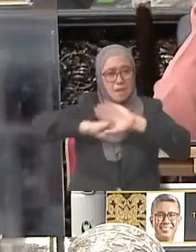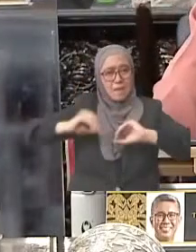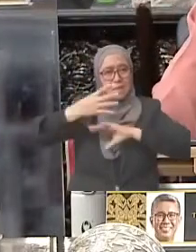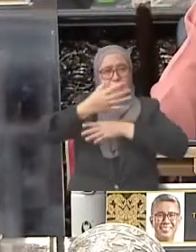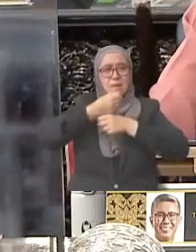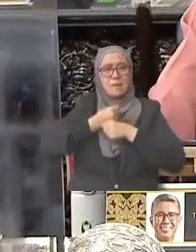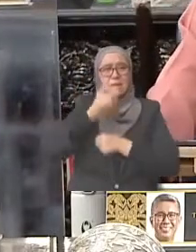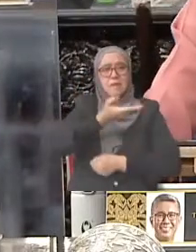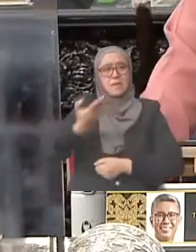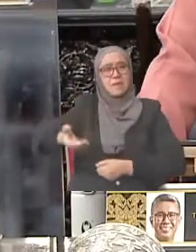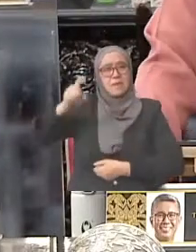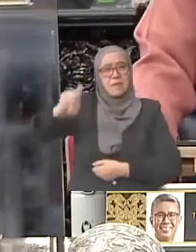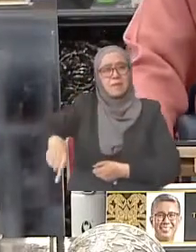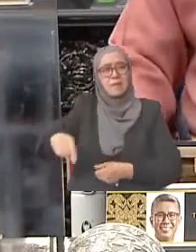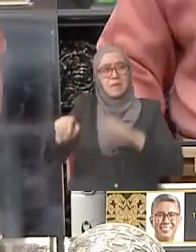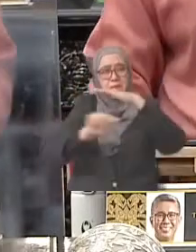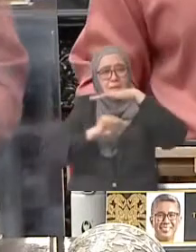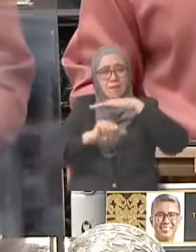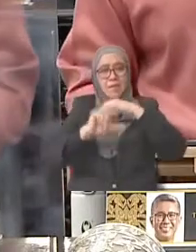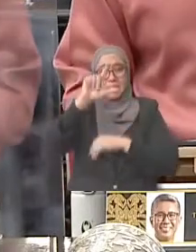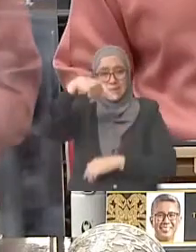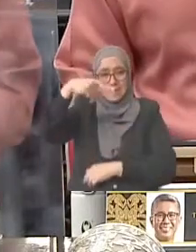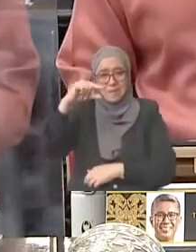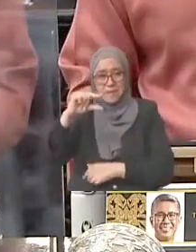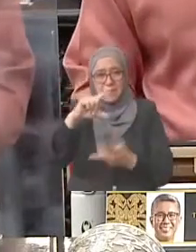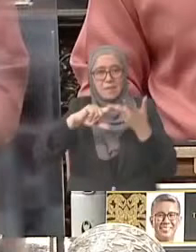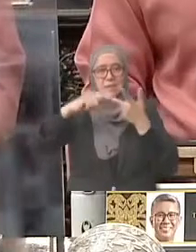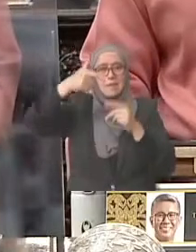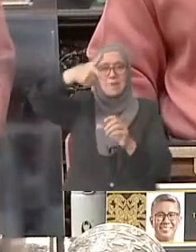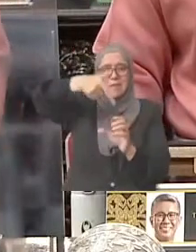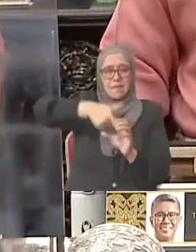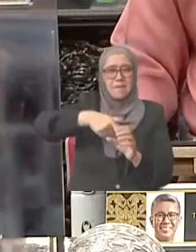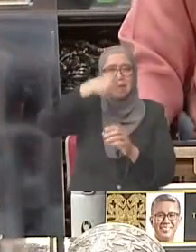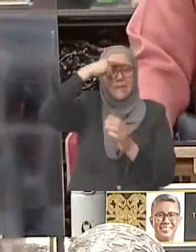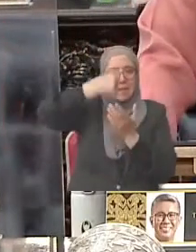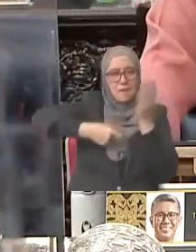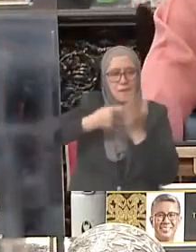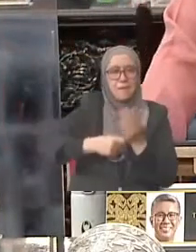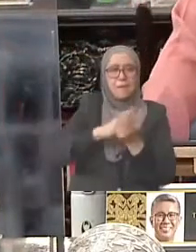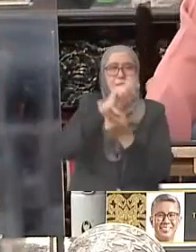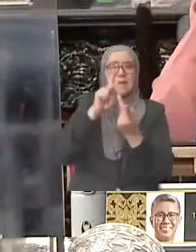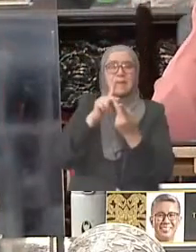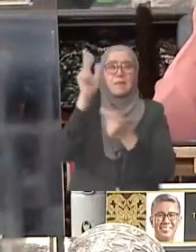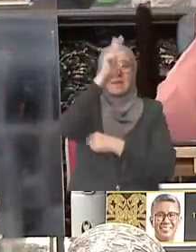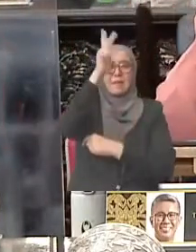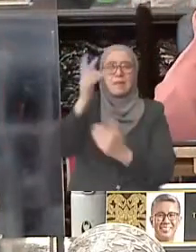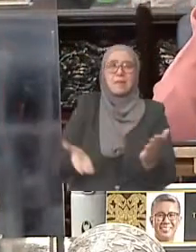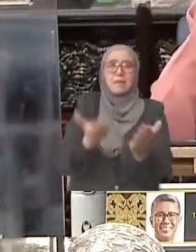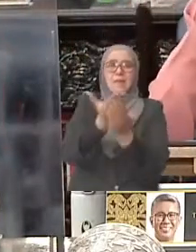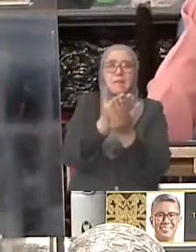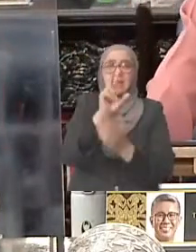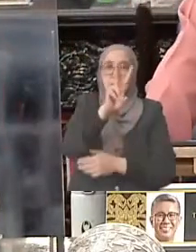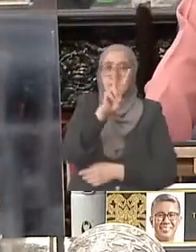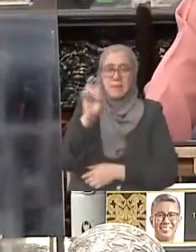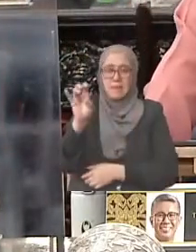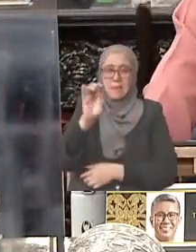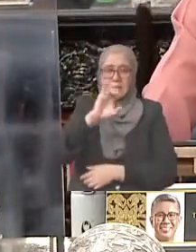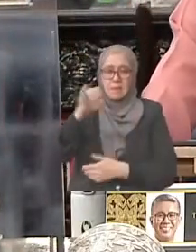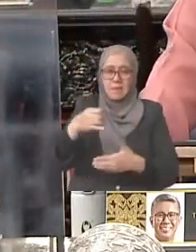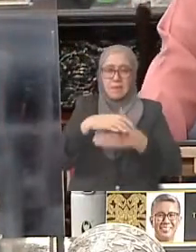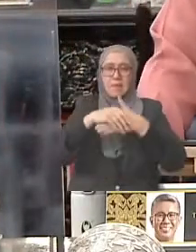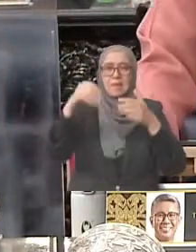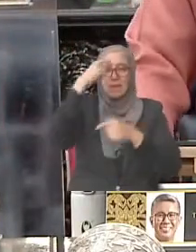barangan keperluan asas seperti elpiji dan petrol pada harganya berpatutan kerajaan meruntuhkan 200juta Ringgit untuk membiayai